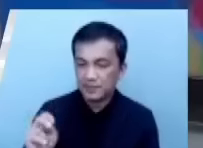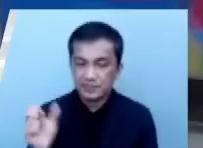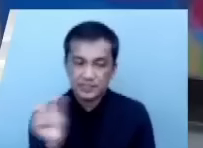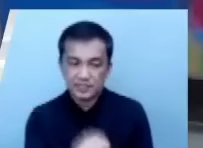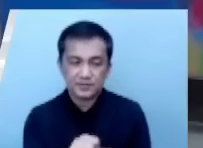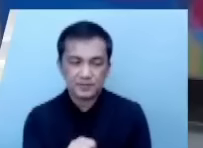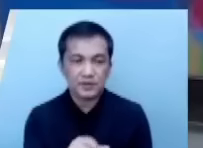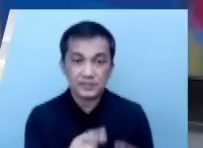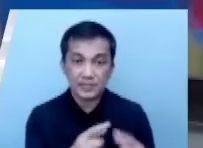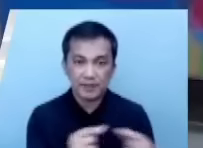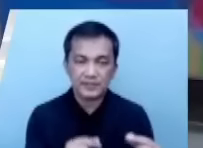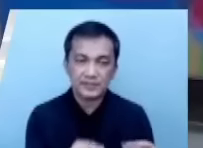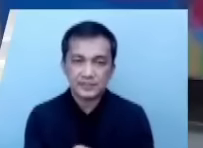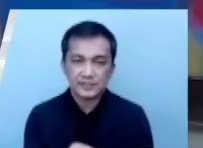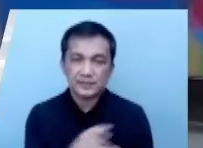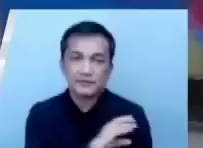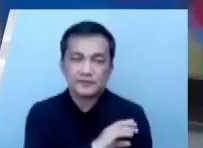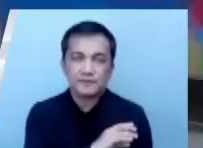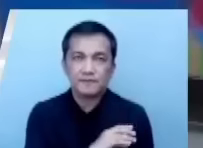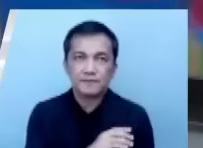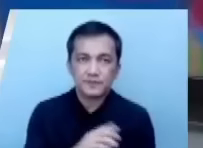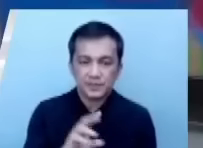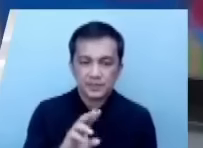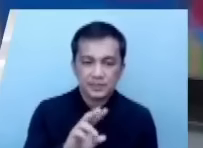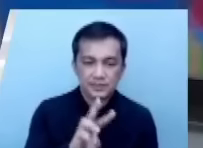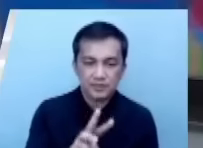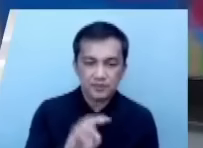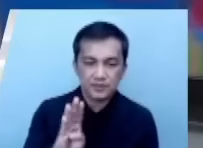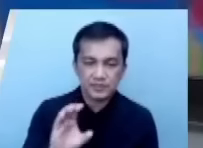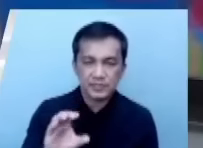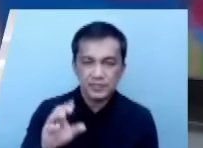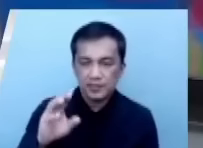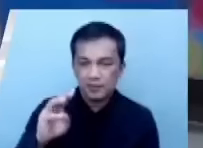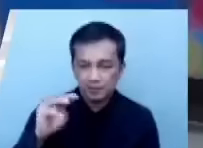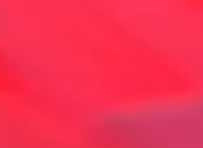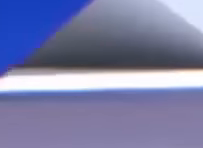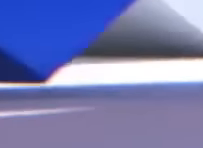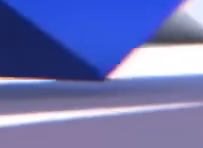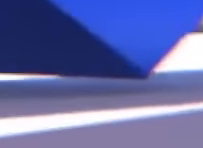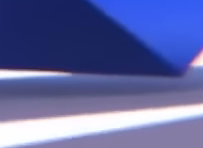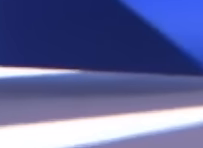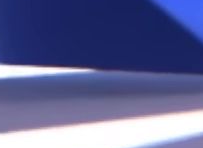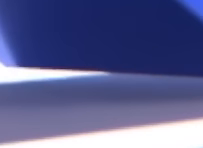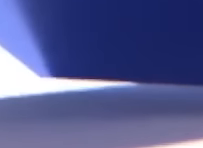Japan para sa kampyonato ng WBC Minimum Weight Division. Nakatutok si Mark Salazar.